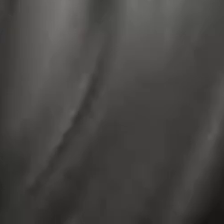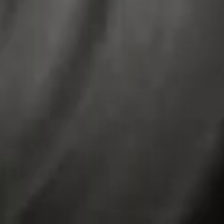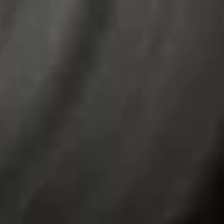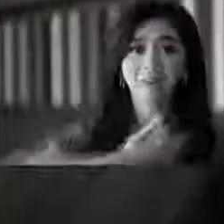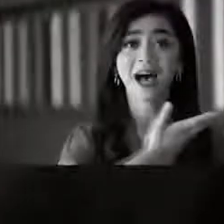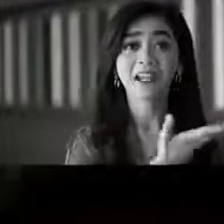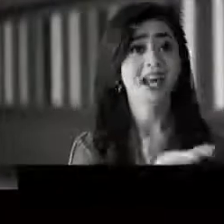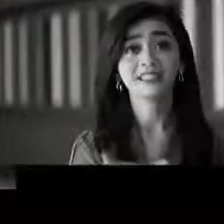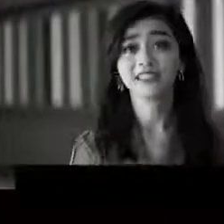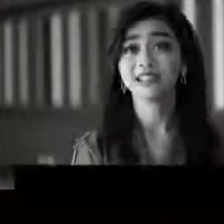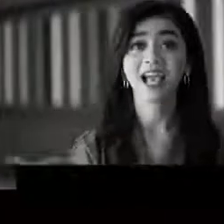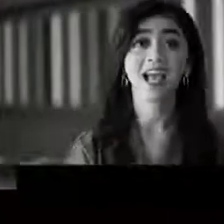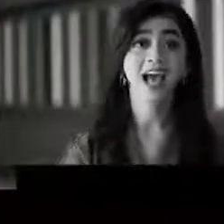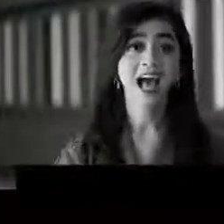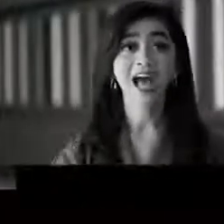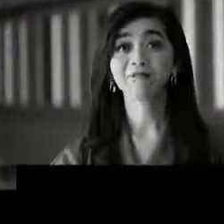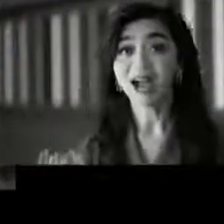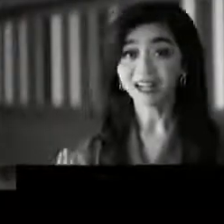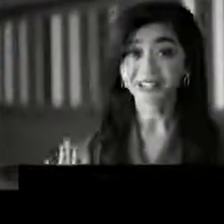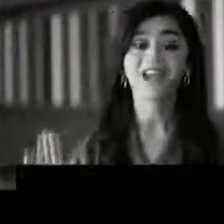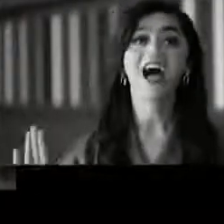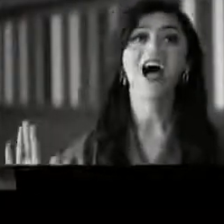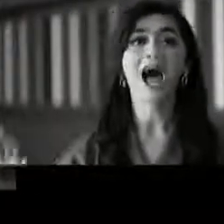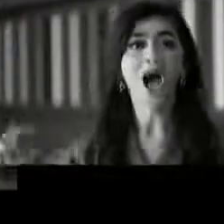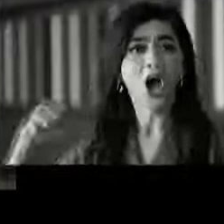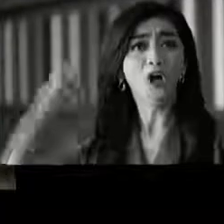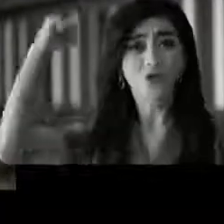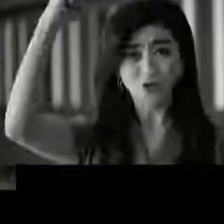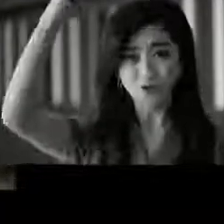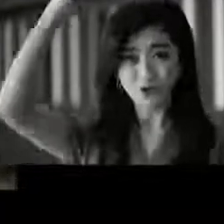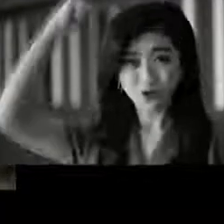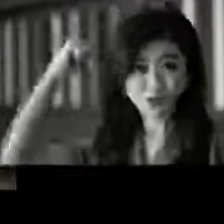視聴